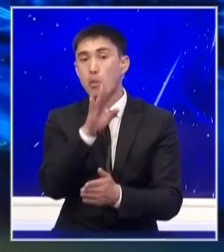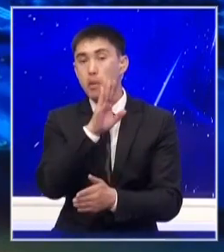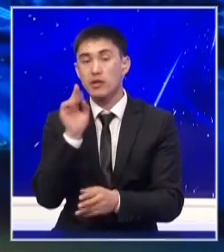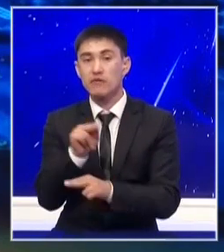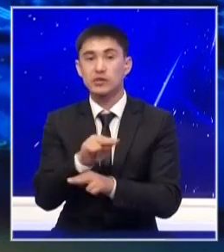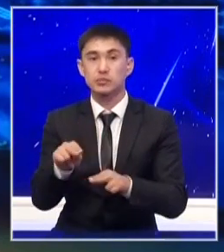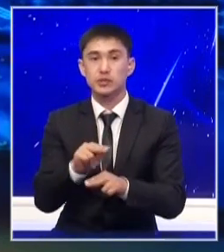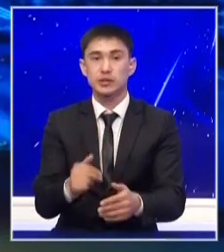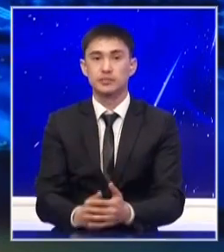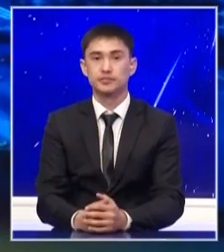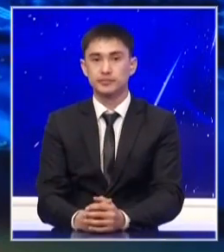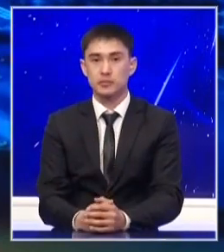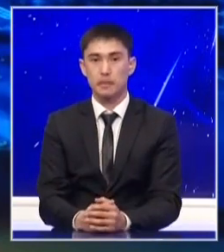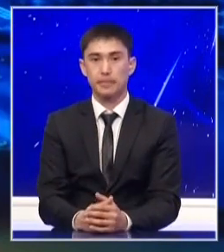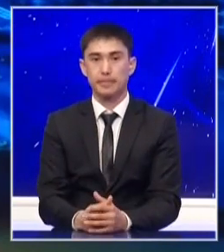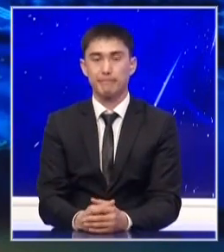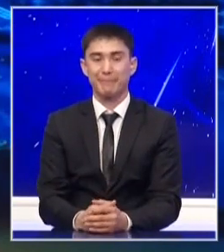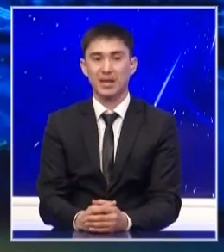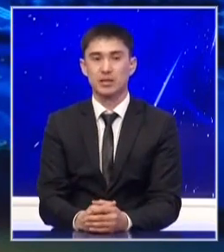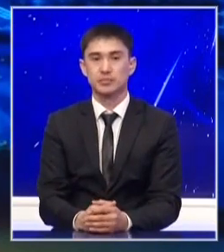матери в воспитании,